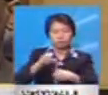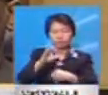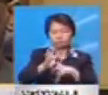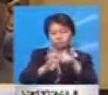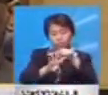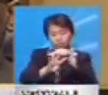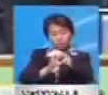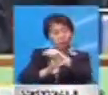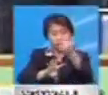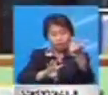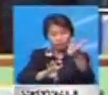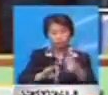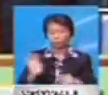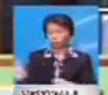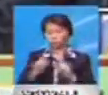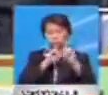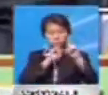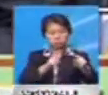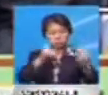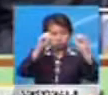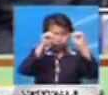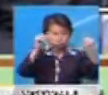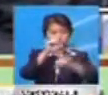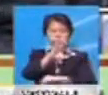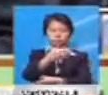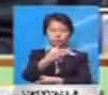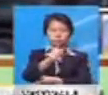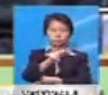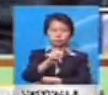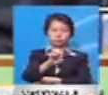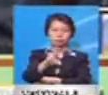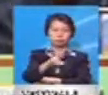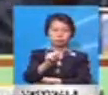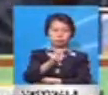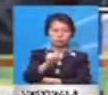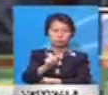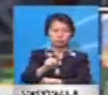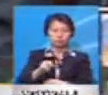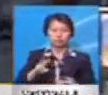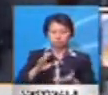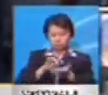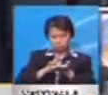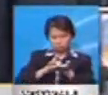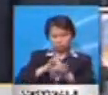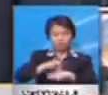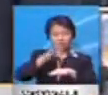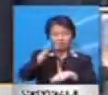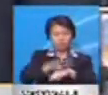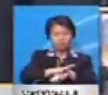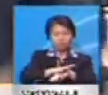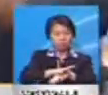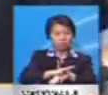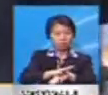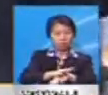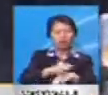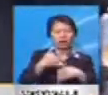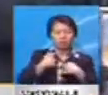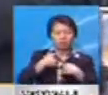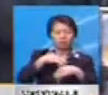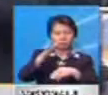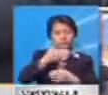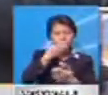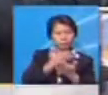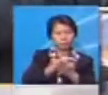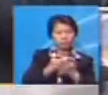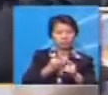serotype yang lain. Beliau menjawab soalan tambahan Senator Chandra Mohan S. Tambiraja, vaksin penyakit denggi Dengvasia tersebut didapati lebih